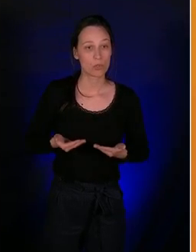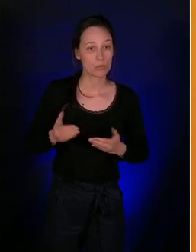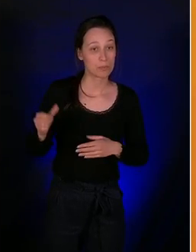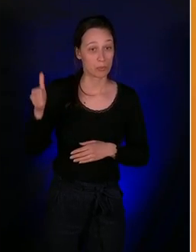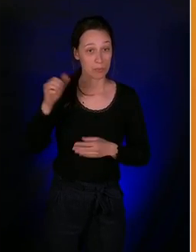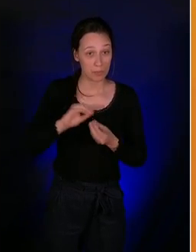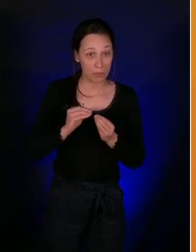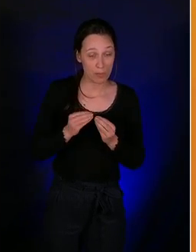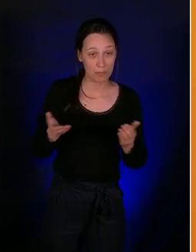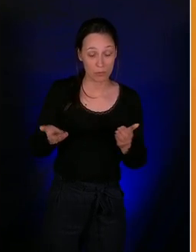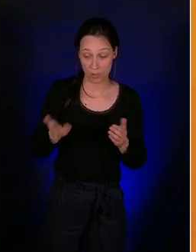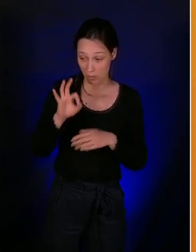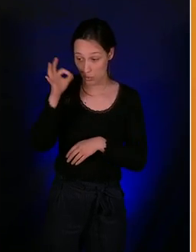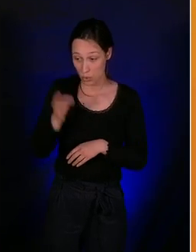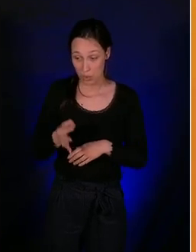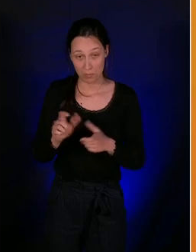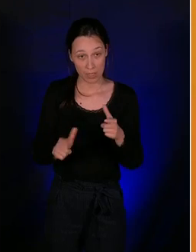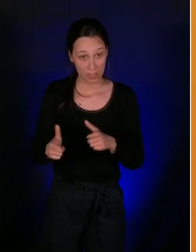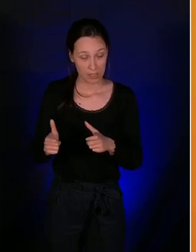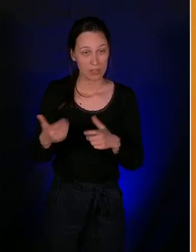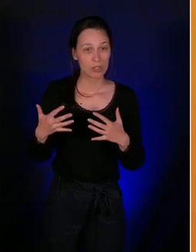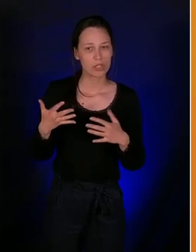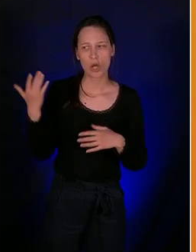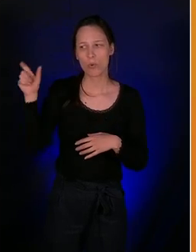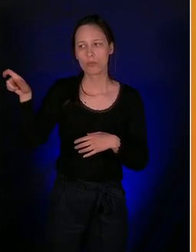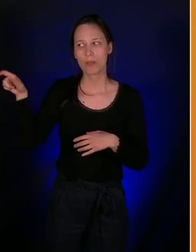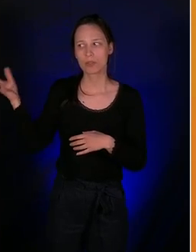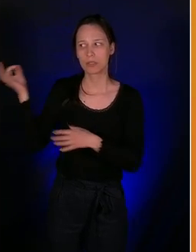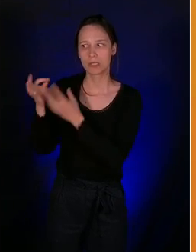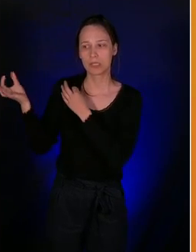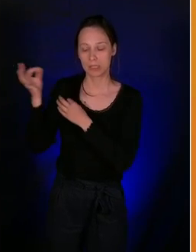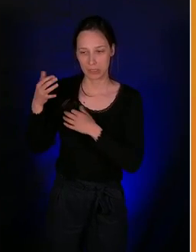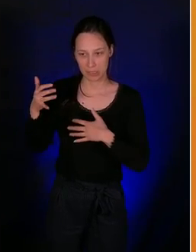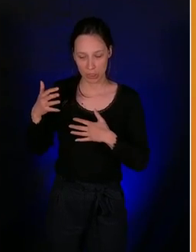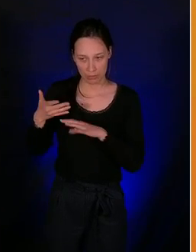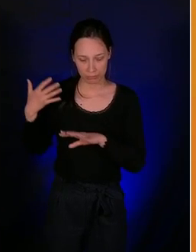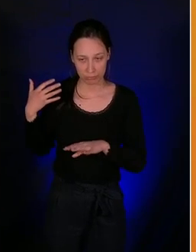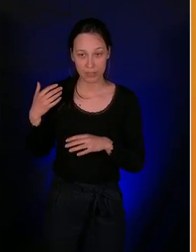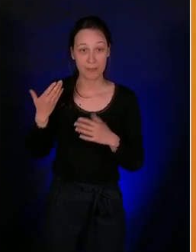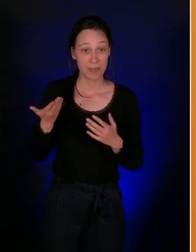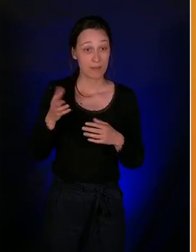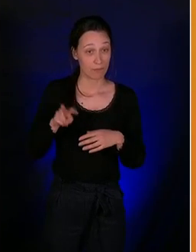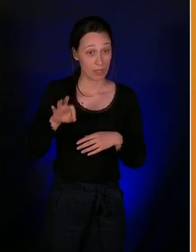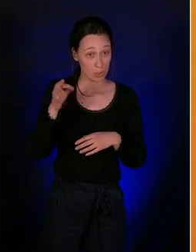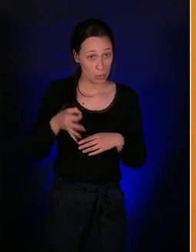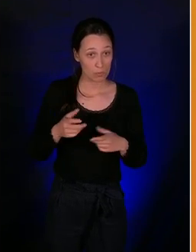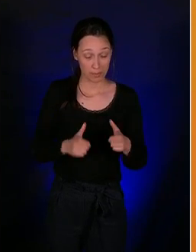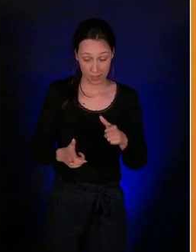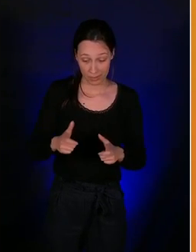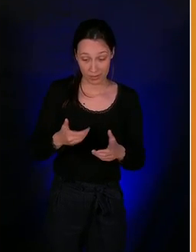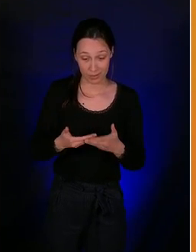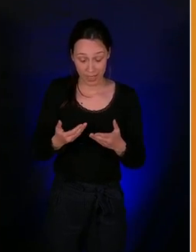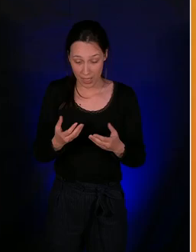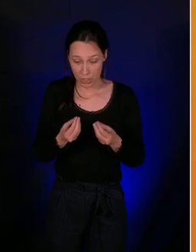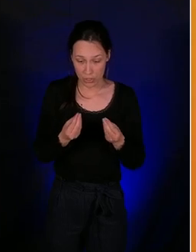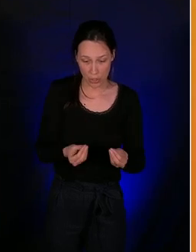fait que ce taux de précarité, et ça a été dit par différentes interventions tout au long des dernières journées, en tout cas, rend difficile la structuration de